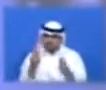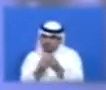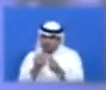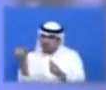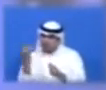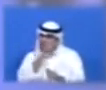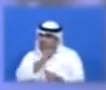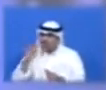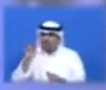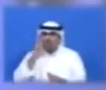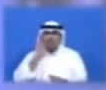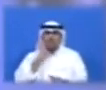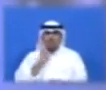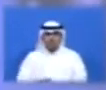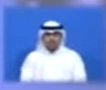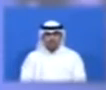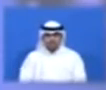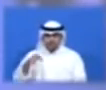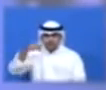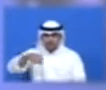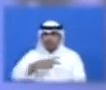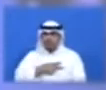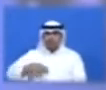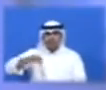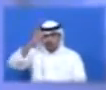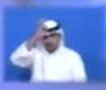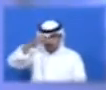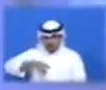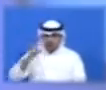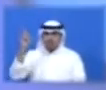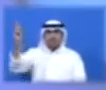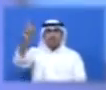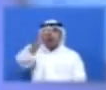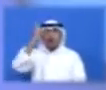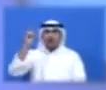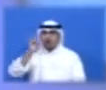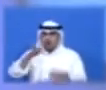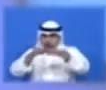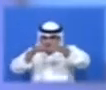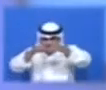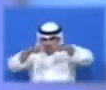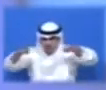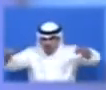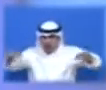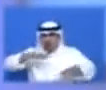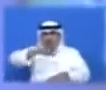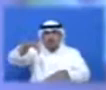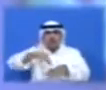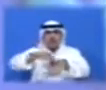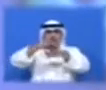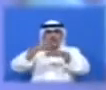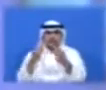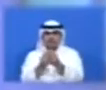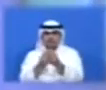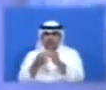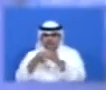الأمن. نفذت وزارة الداخلية اليوم المرحلة الرابعة من تمرين أمان واحد لمواجهة الطوارئ الإشعاعية، وذلك في إطار التعاون